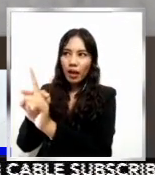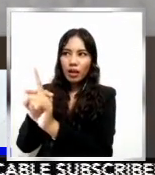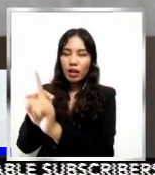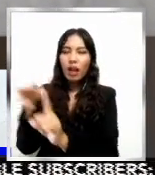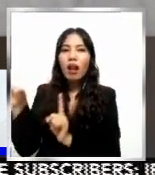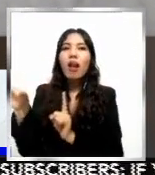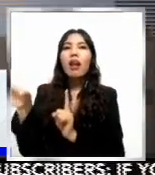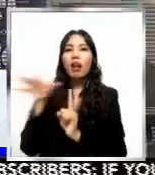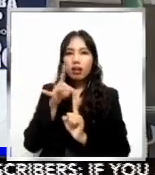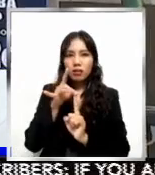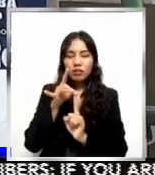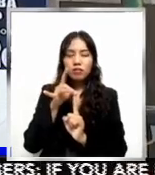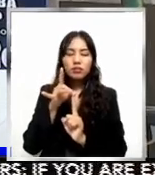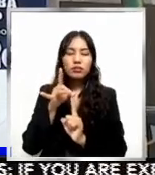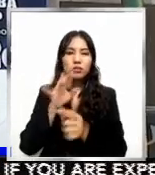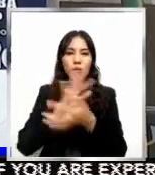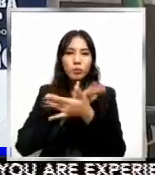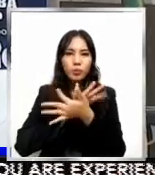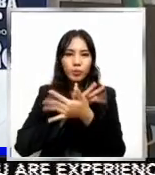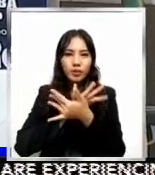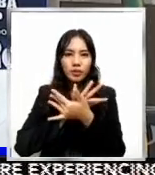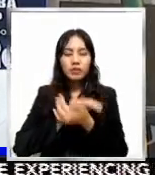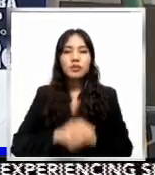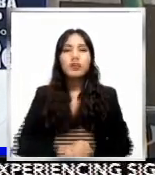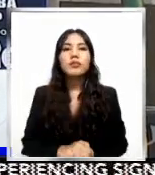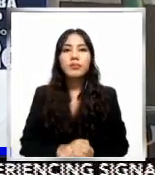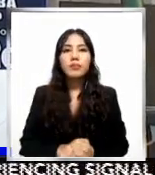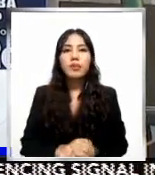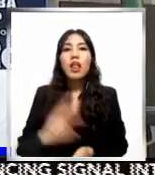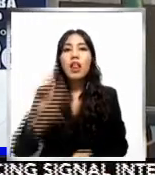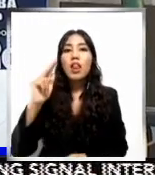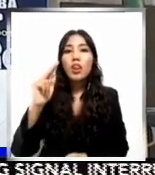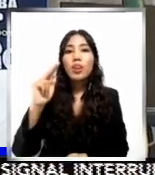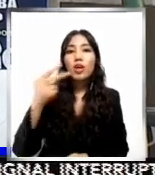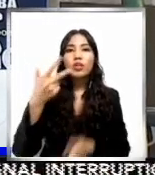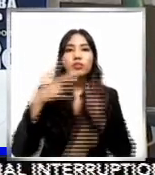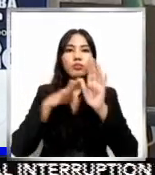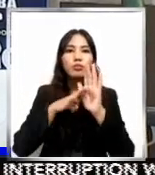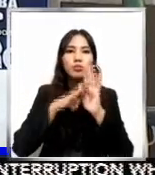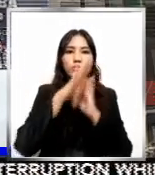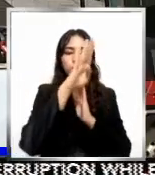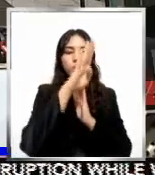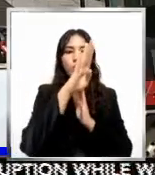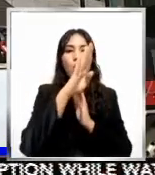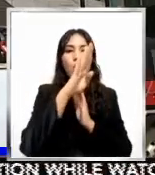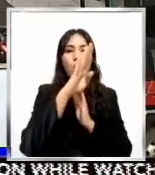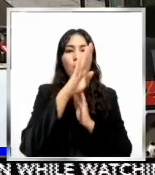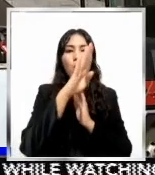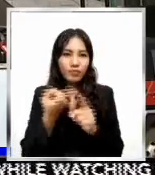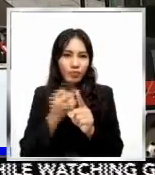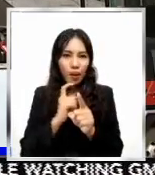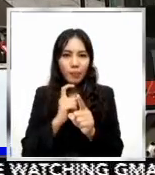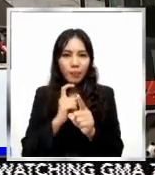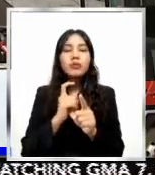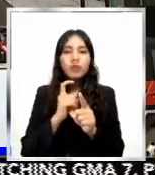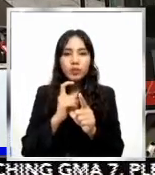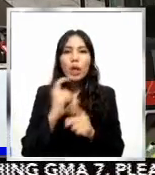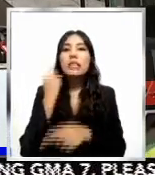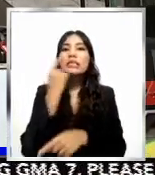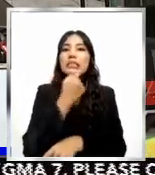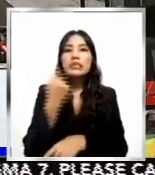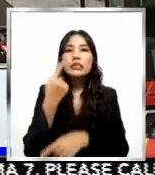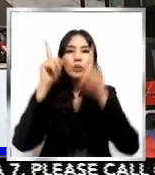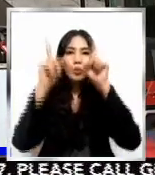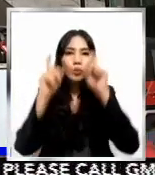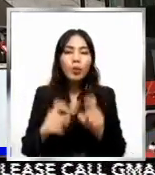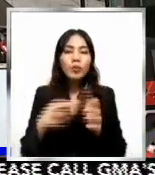yung COVID, no? Ang 3 spike naman ay resulta na ng mandatory swab test sa mga empleyado ng City Hall. Bukod dito, may